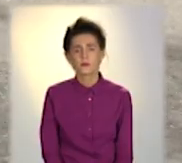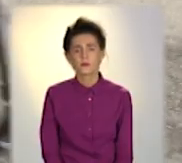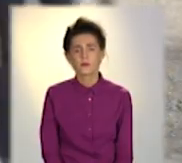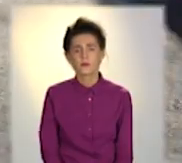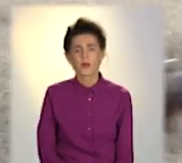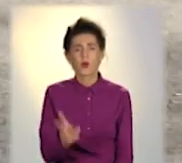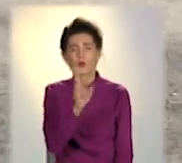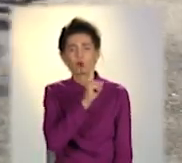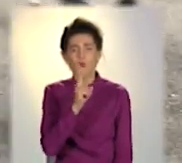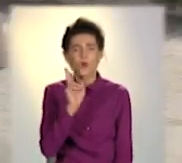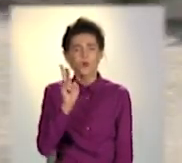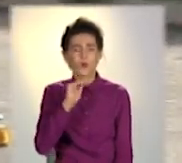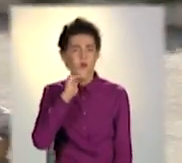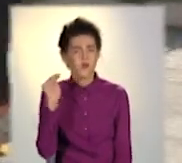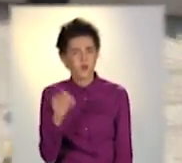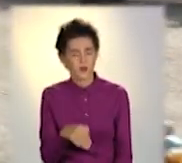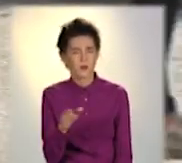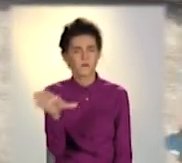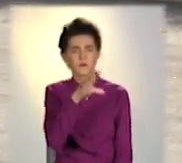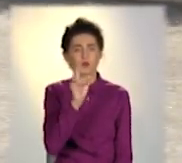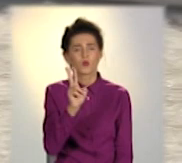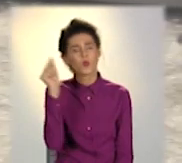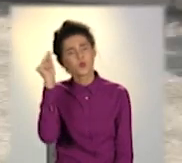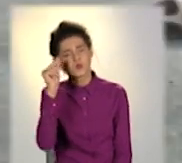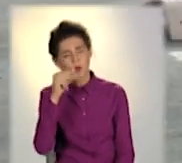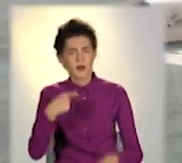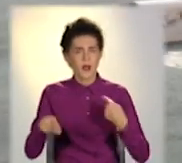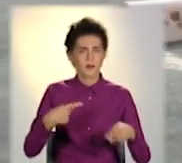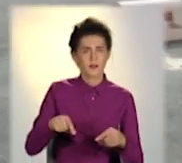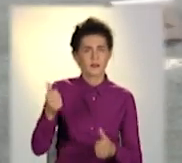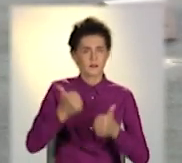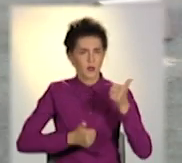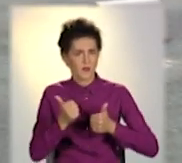Одні – наче справжні професіонали, інші – тільки вчаться долати перешкоди.